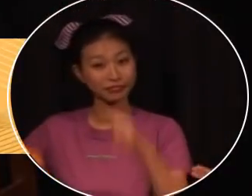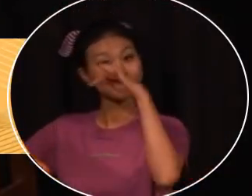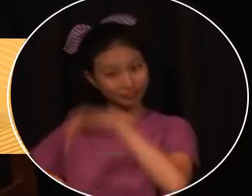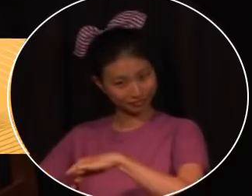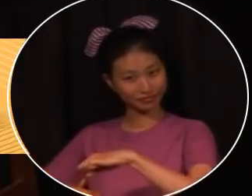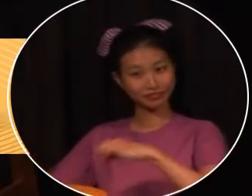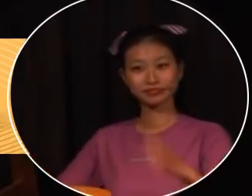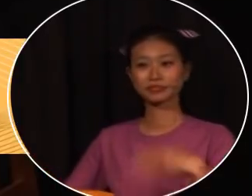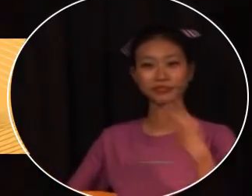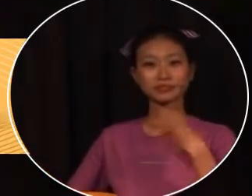This is Sparta。